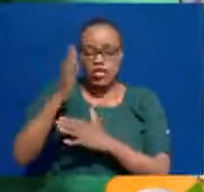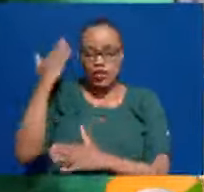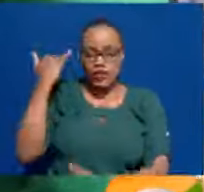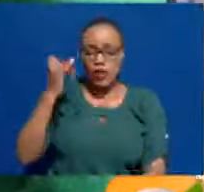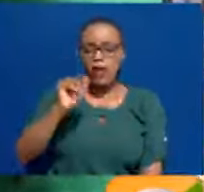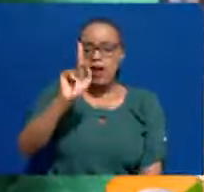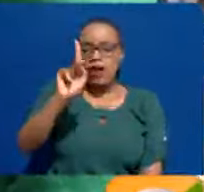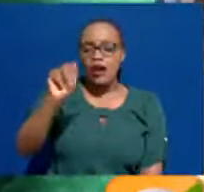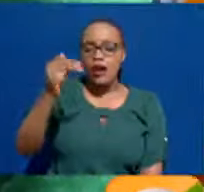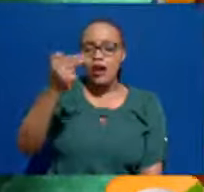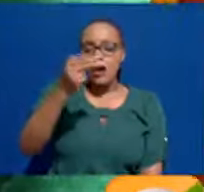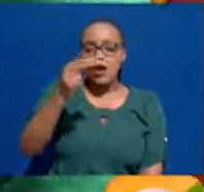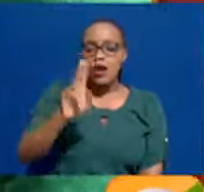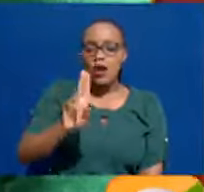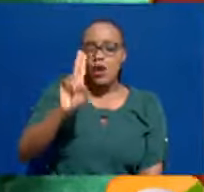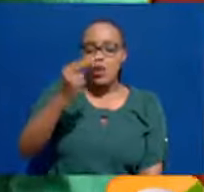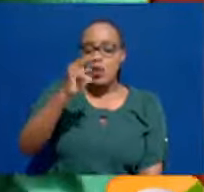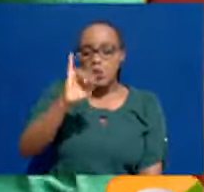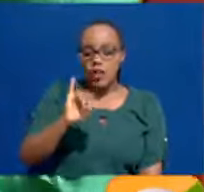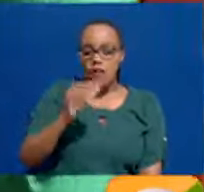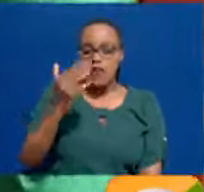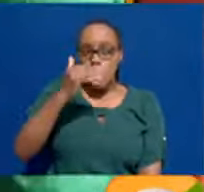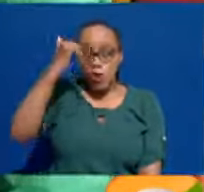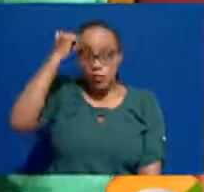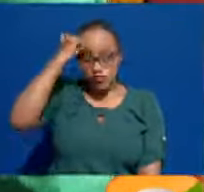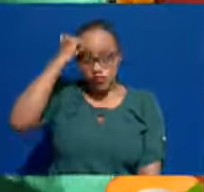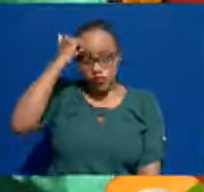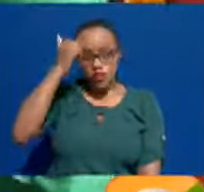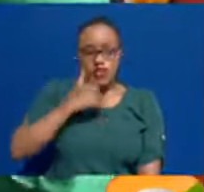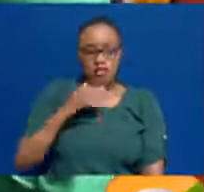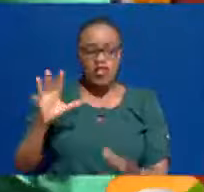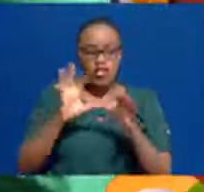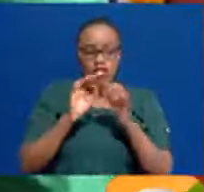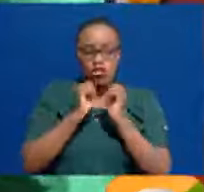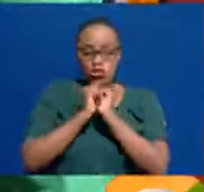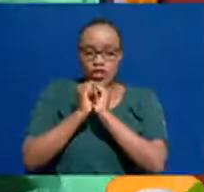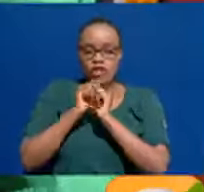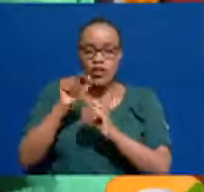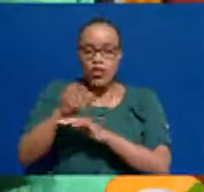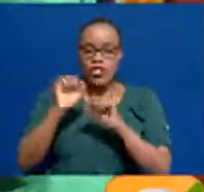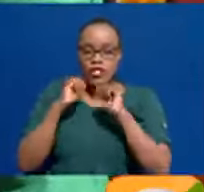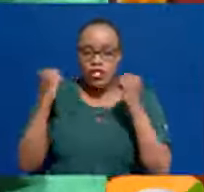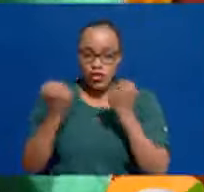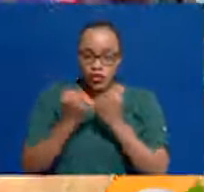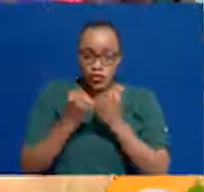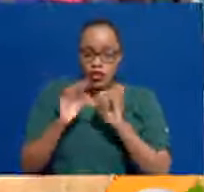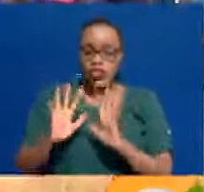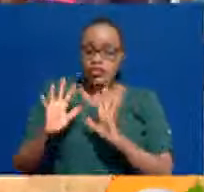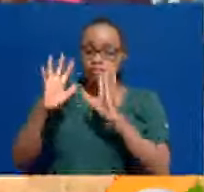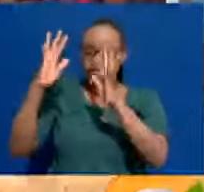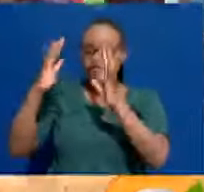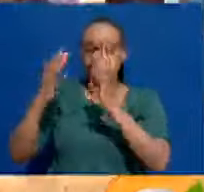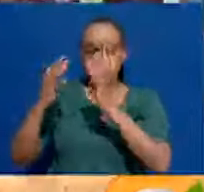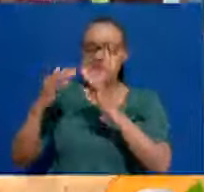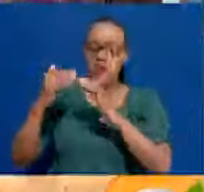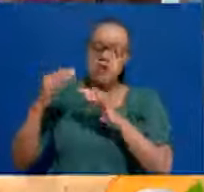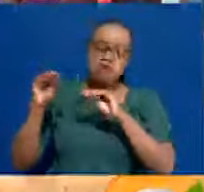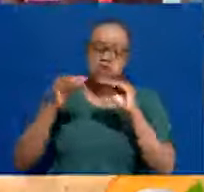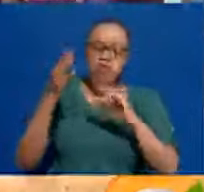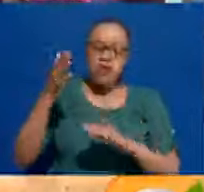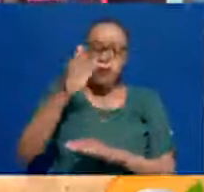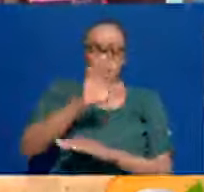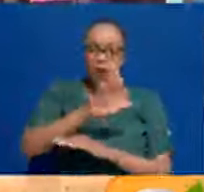ya upili ya Kahuhia ambako mwalimu huyo alisomea walijiunga na jamii ya shule hii katika sherehe za kurejeshwa kwa mmoja